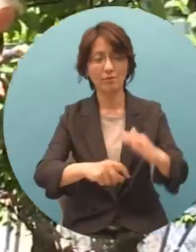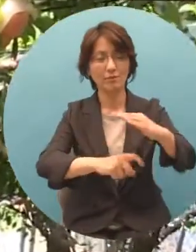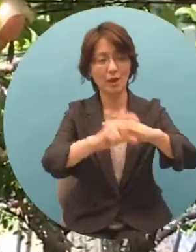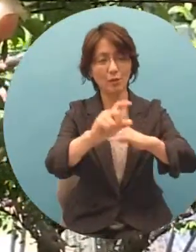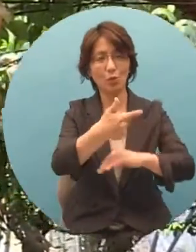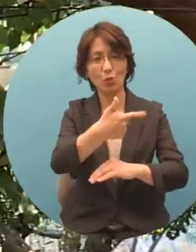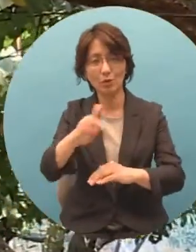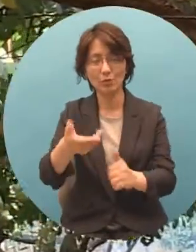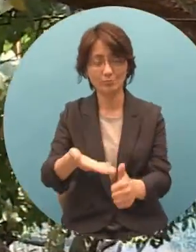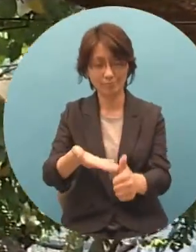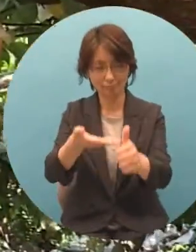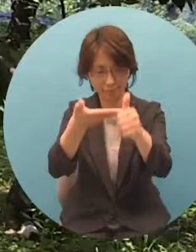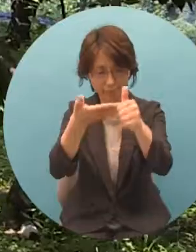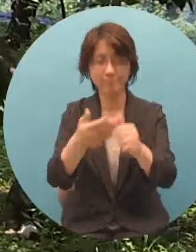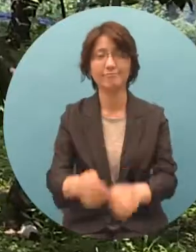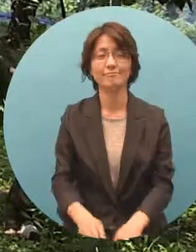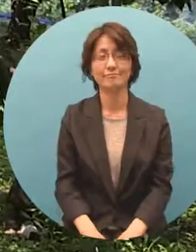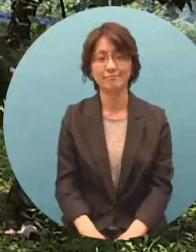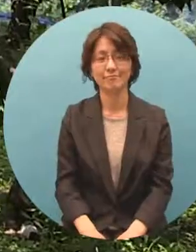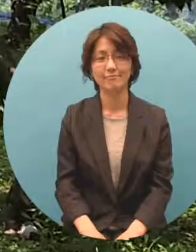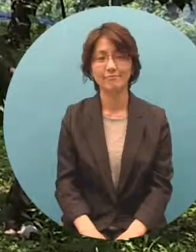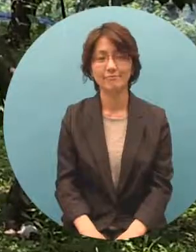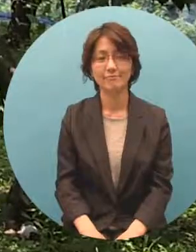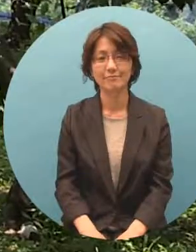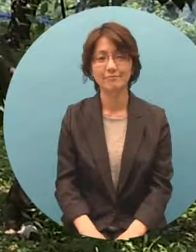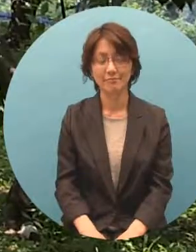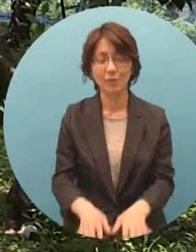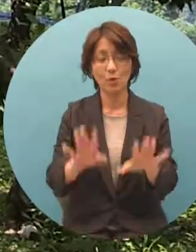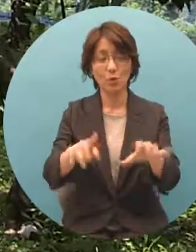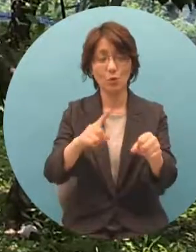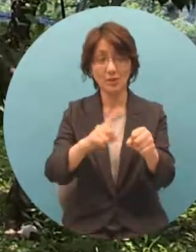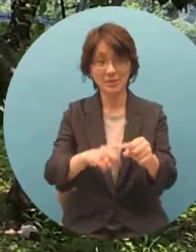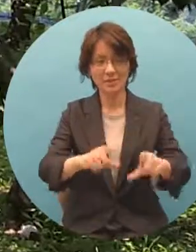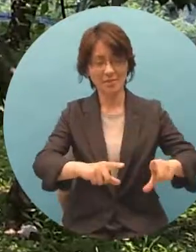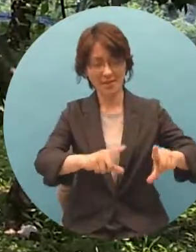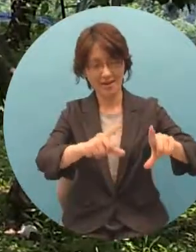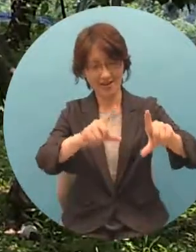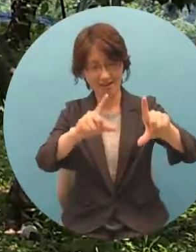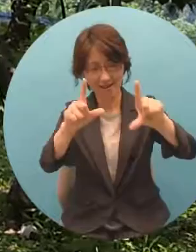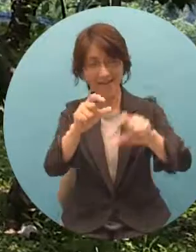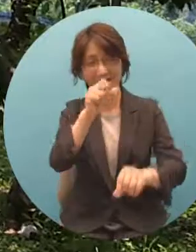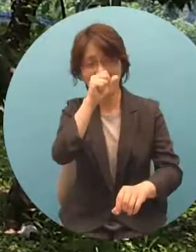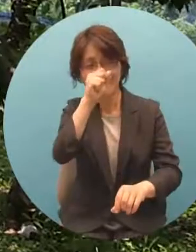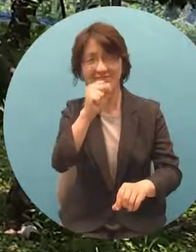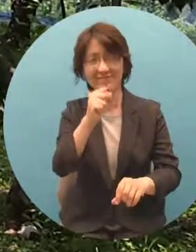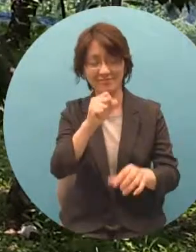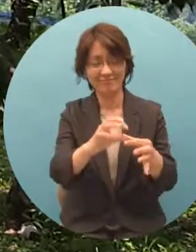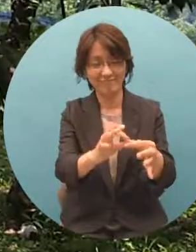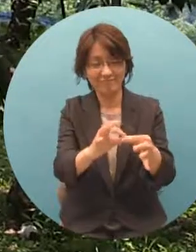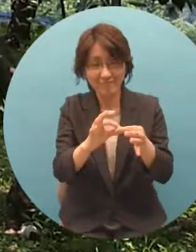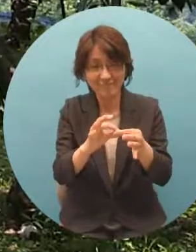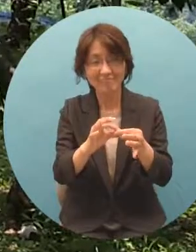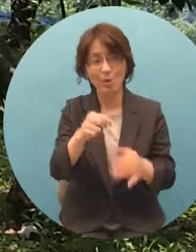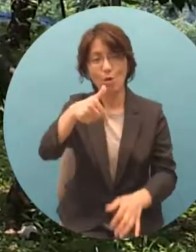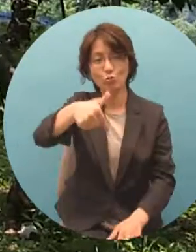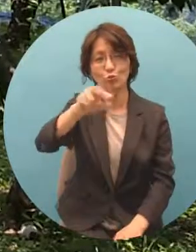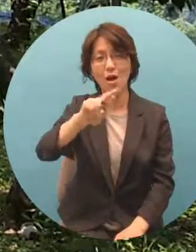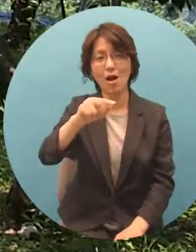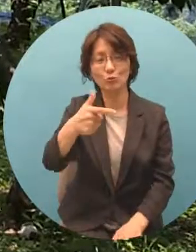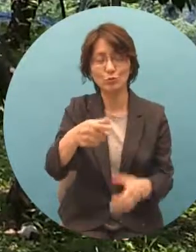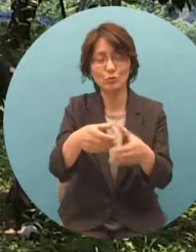が植えられています。 今年はおかげさまで天候にも恵まれましてですね、とても今の